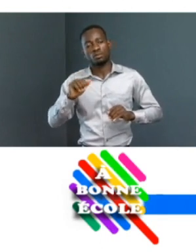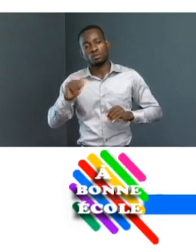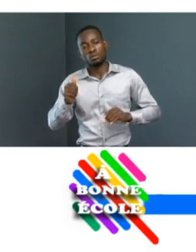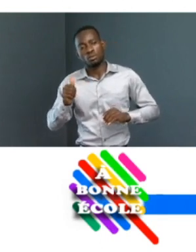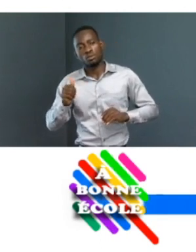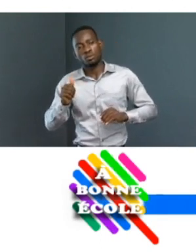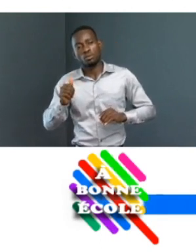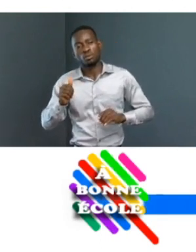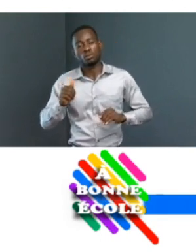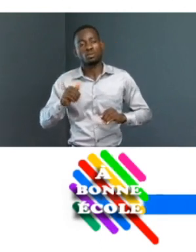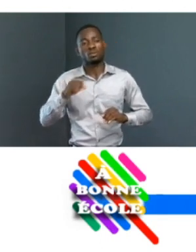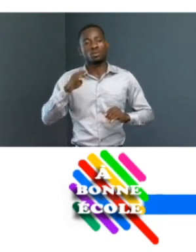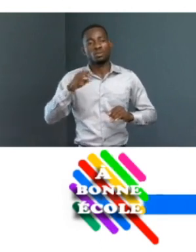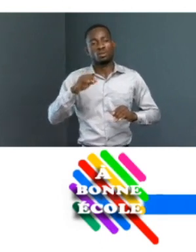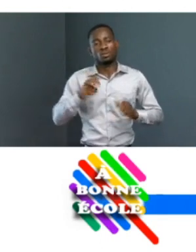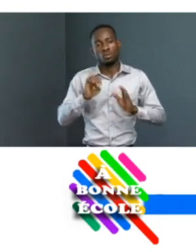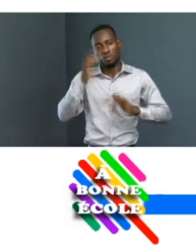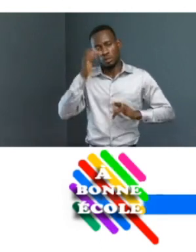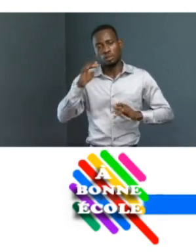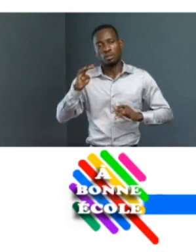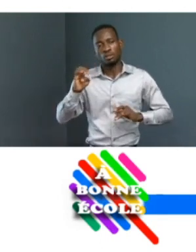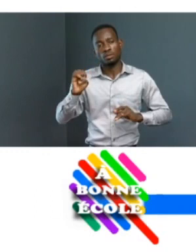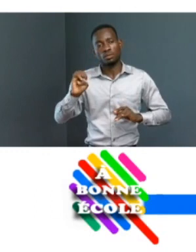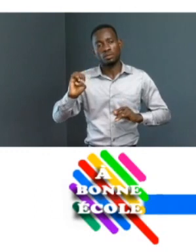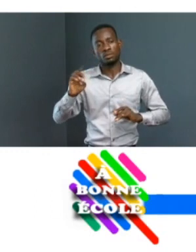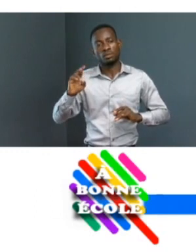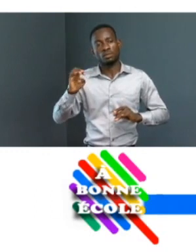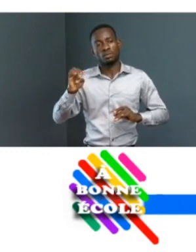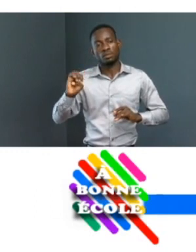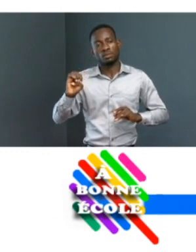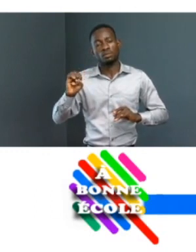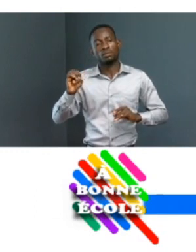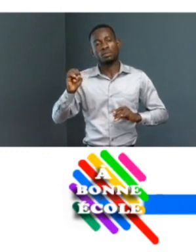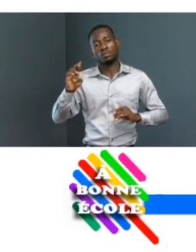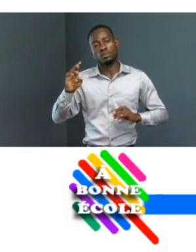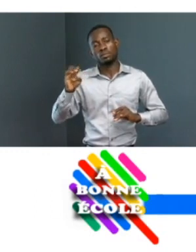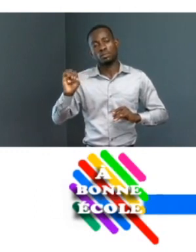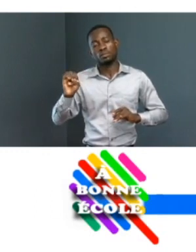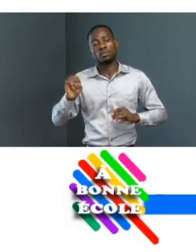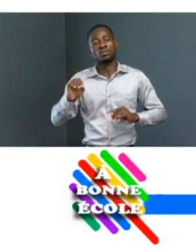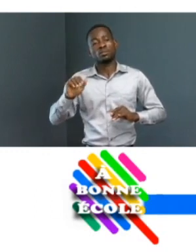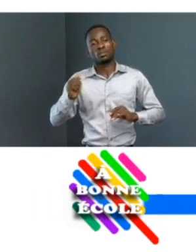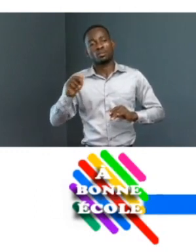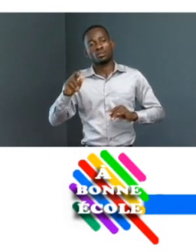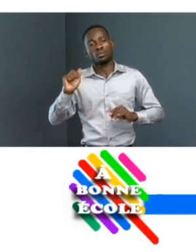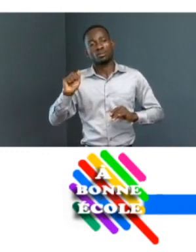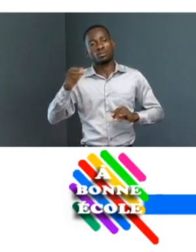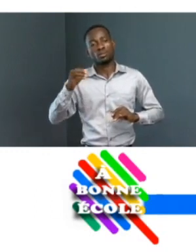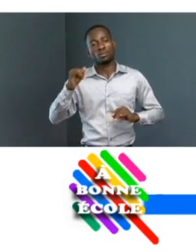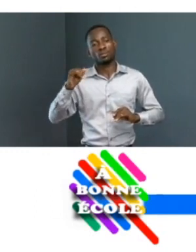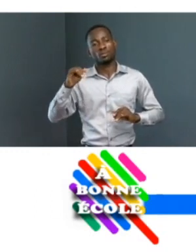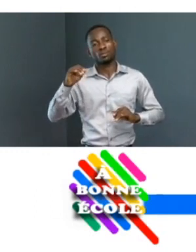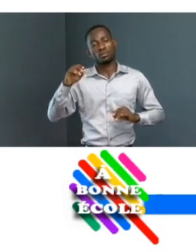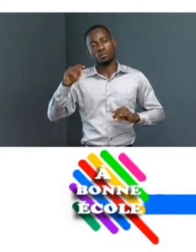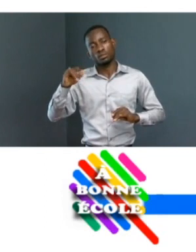vitamine C, le beriberi, qui est dû au manque de la vitamine B1. Nous avons le rachitisme, qui est dû au manque